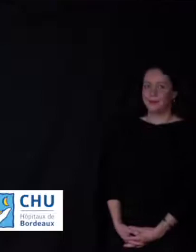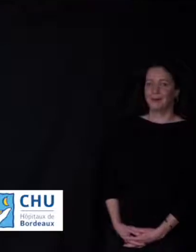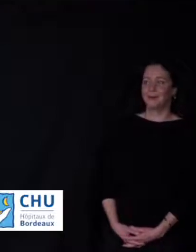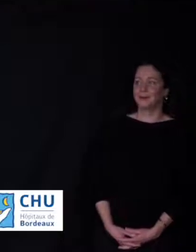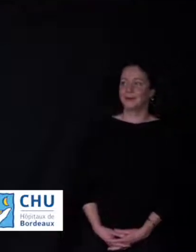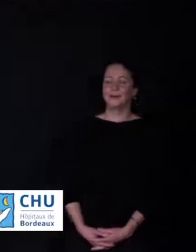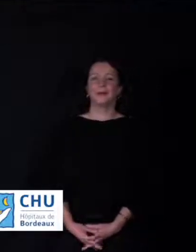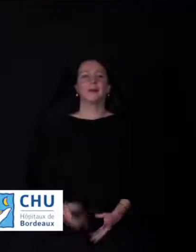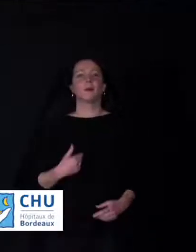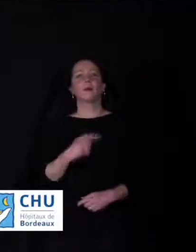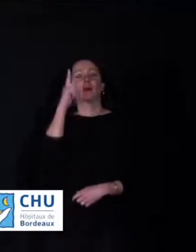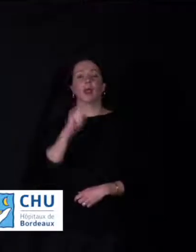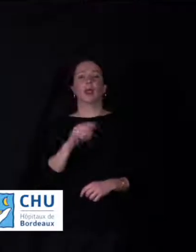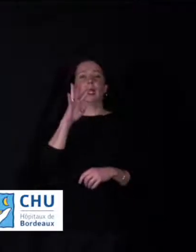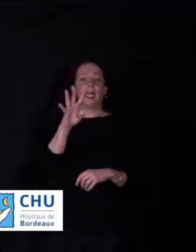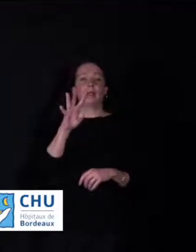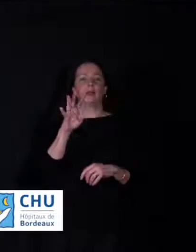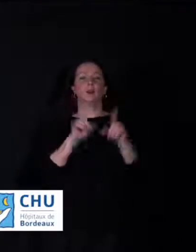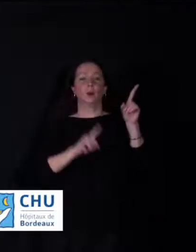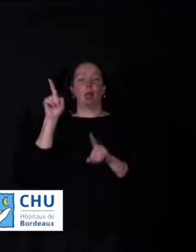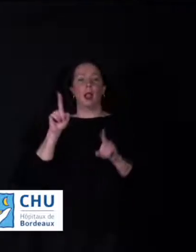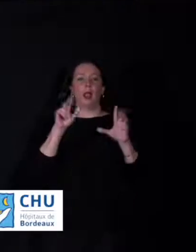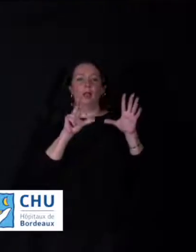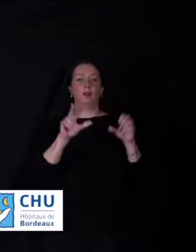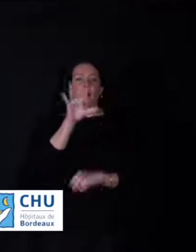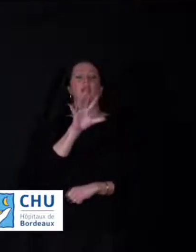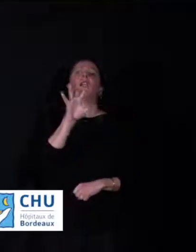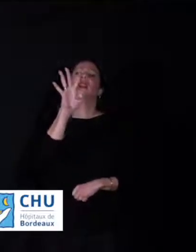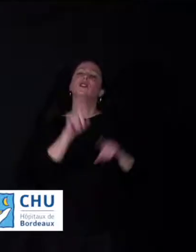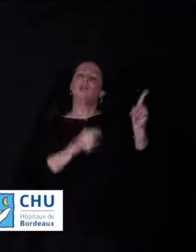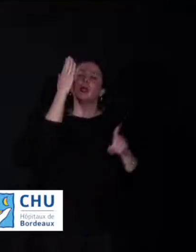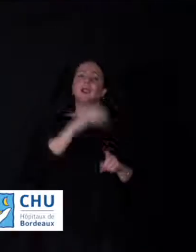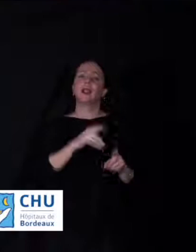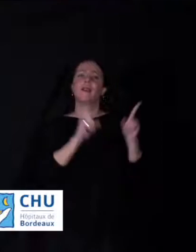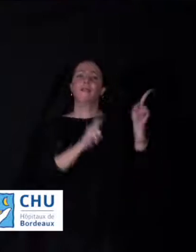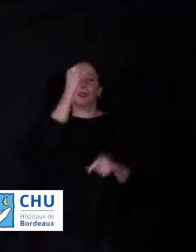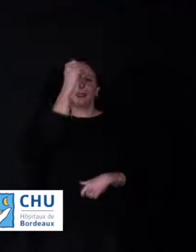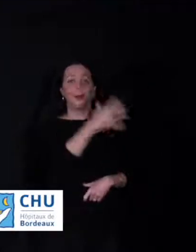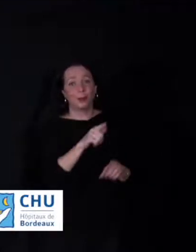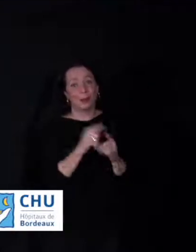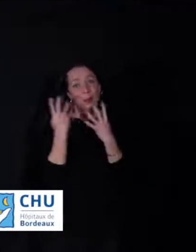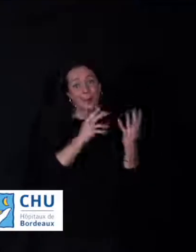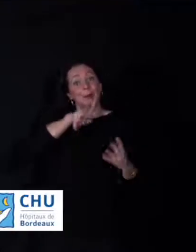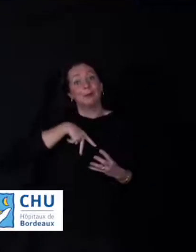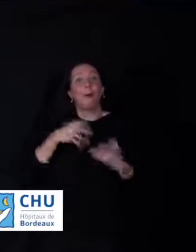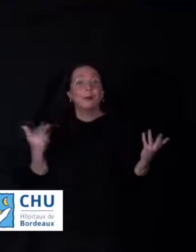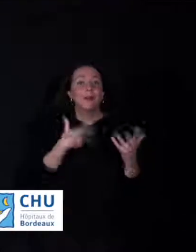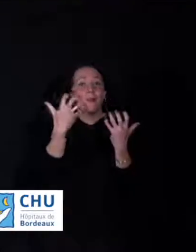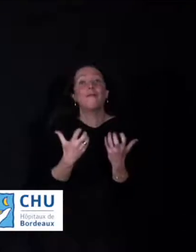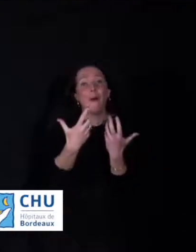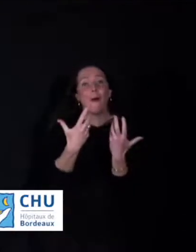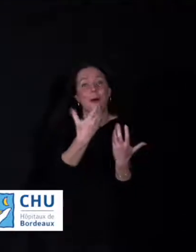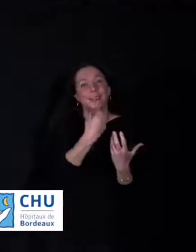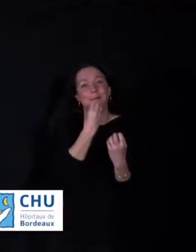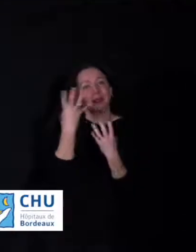un 4 juillet 85. Alors 4 juillet, c'est la fête aux États-Unis, c'est pour ceux qui veulent me le souhaiter mon anniversaire. Le